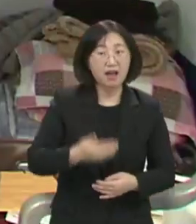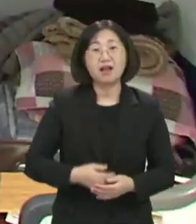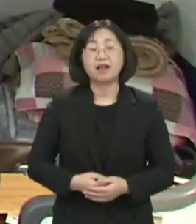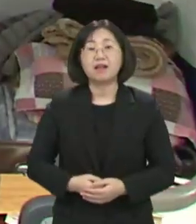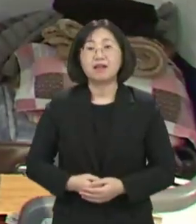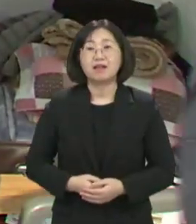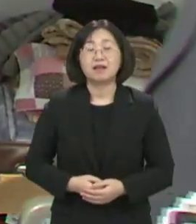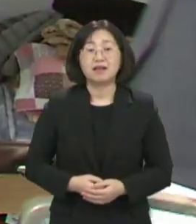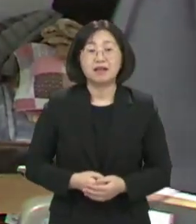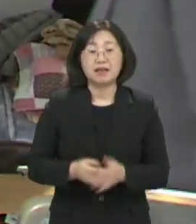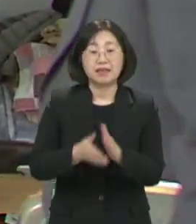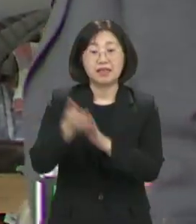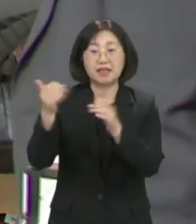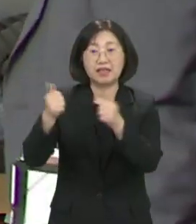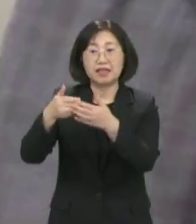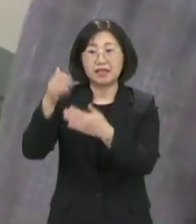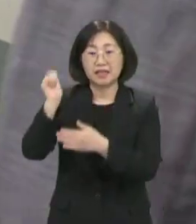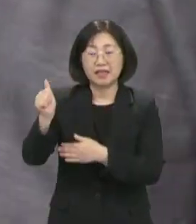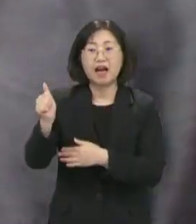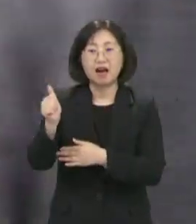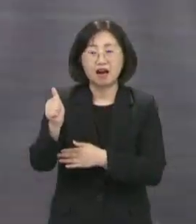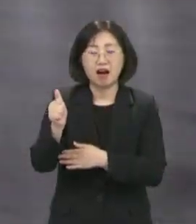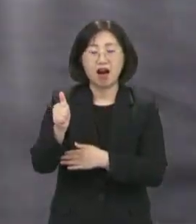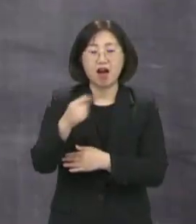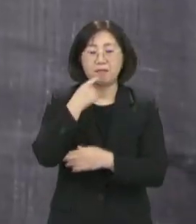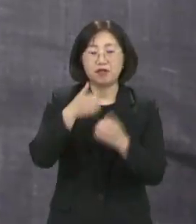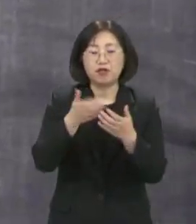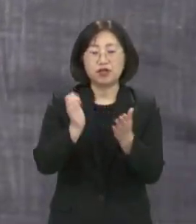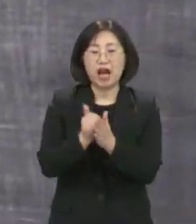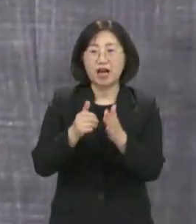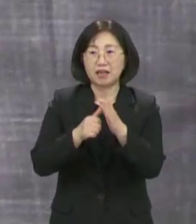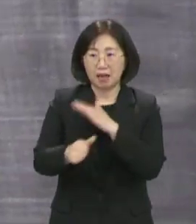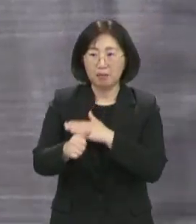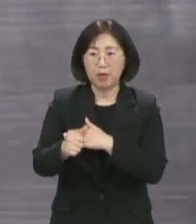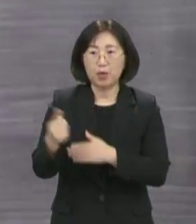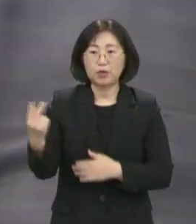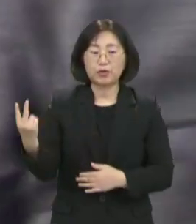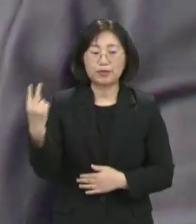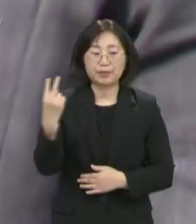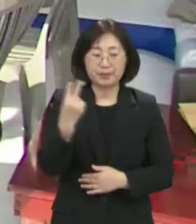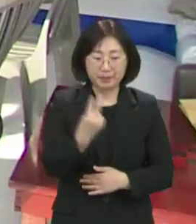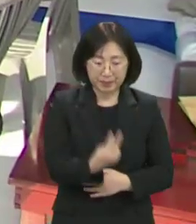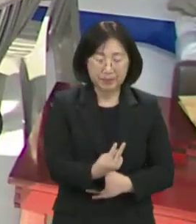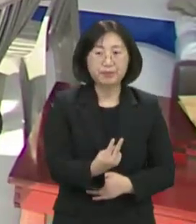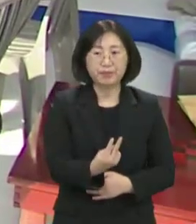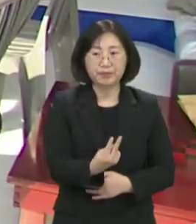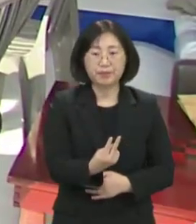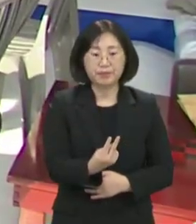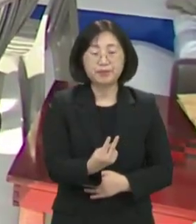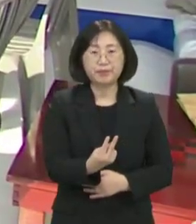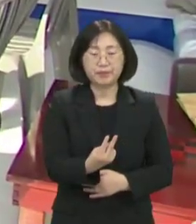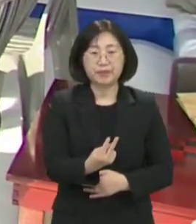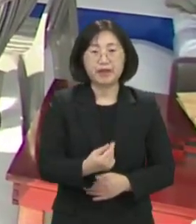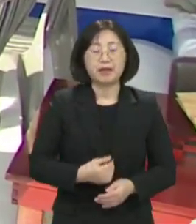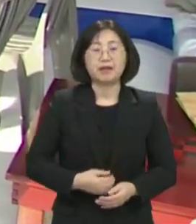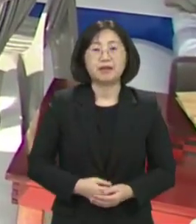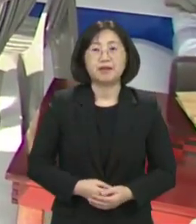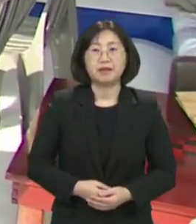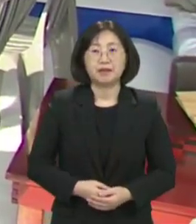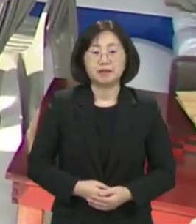임채성 세종시의회 의장과 김현옥 시의회 더불어민주당 원내대표가 최민호 세종시장의 단식 농성장을